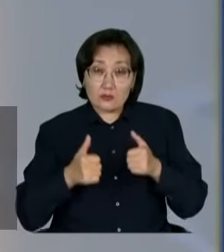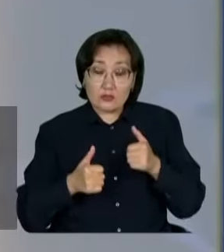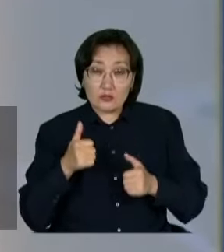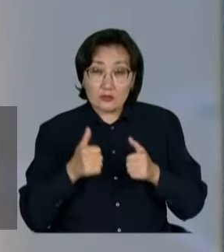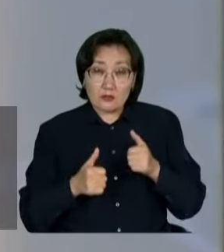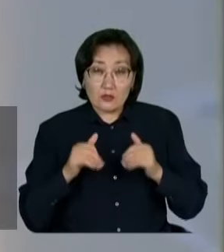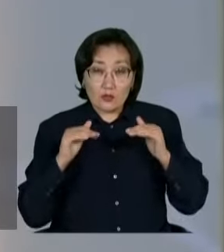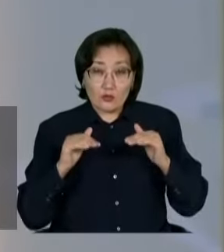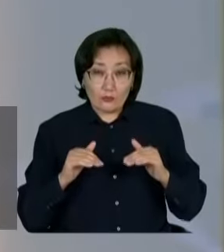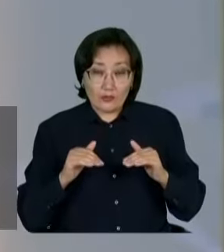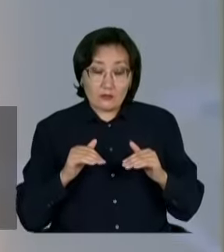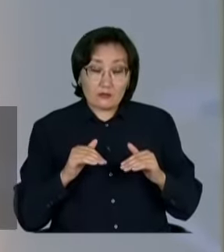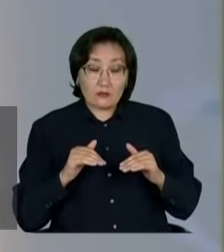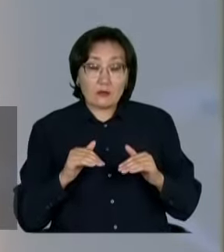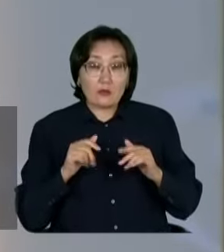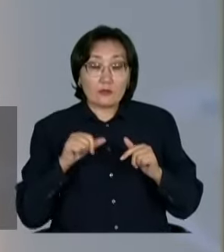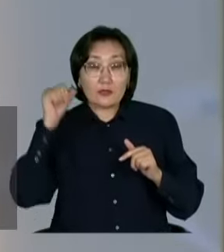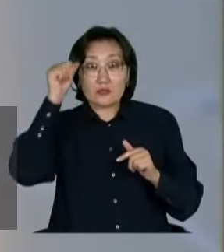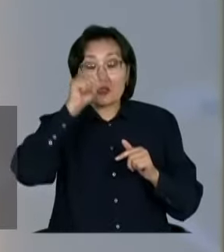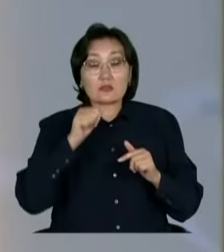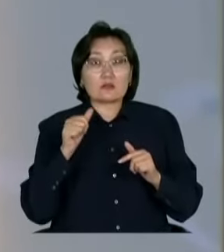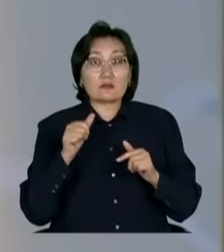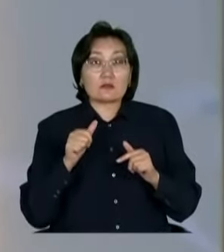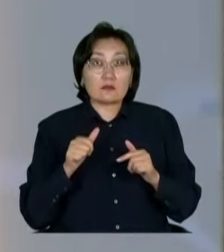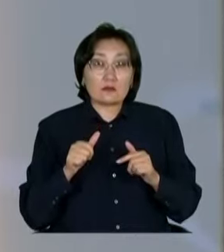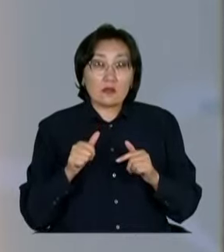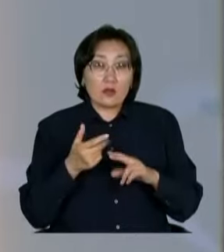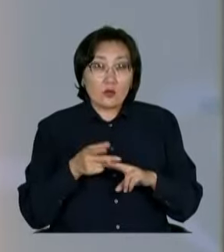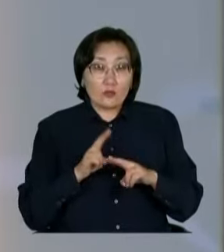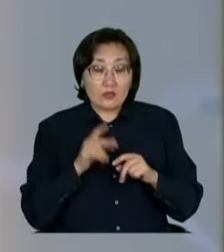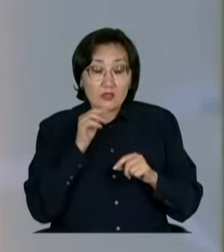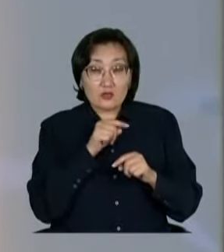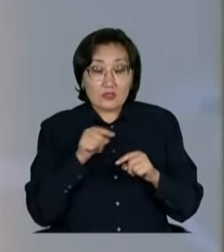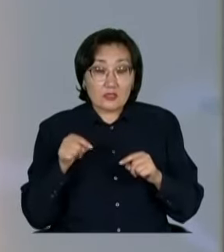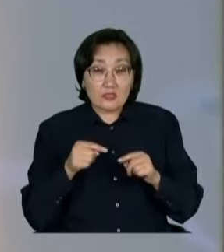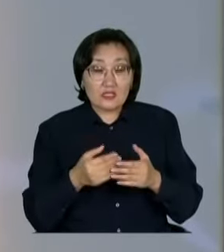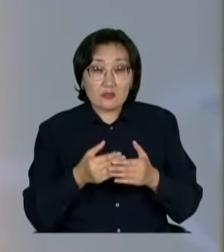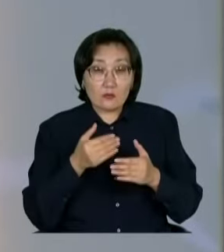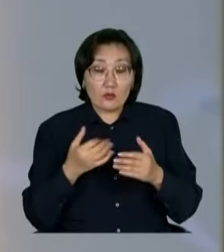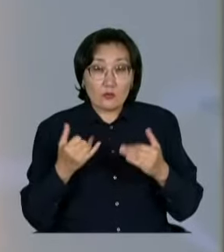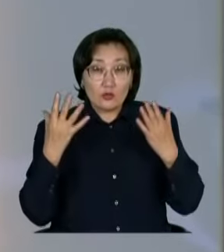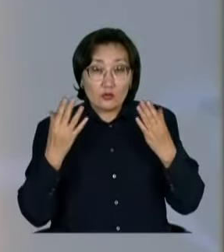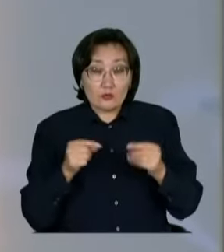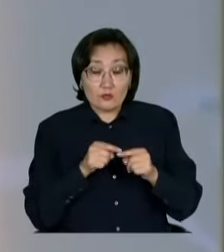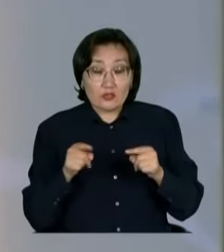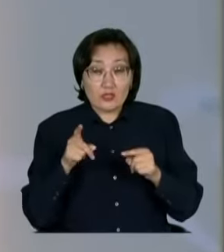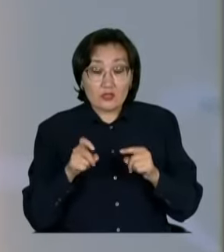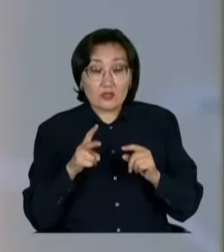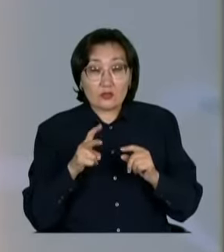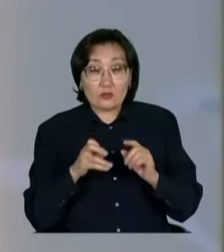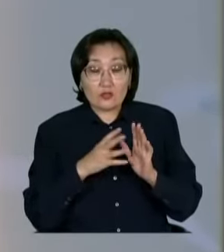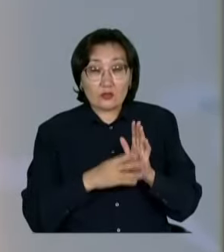едәуір төмен. Биылғы жылдың осы кезеңге дейін, бүгінгі күнге дейін